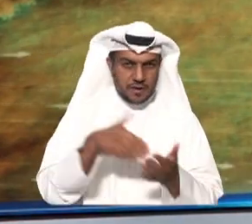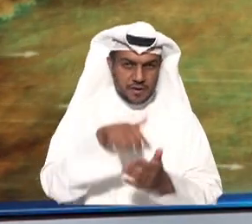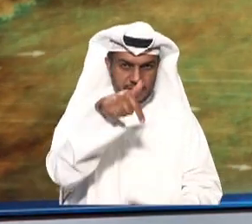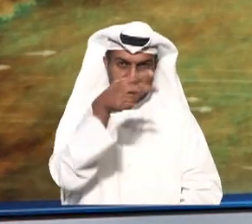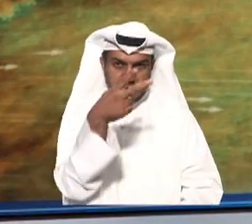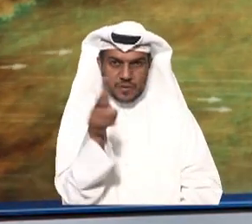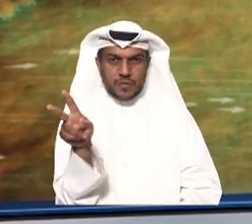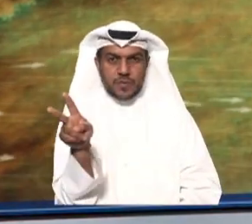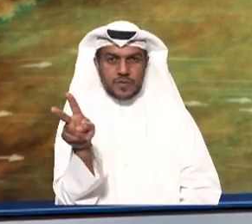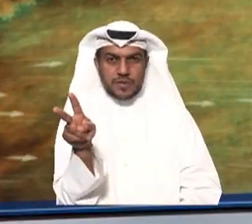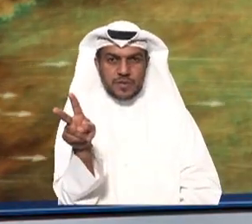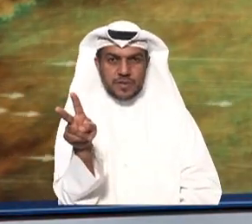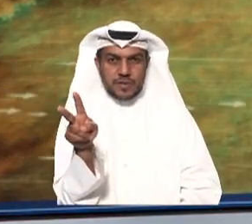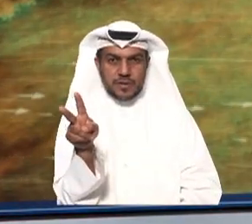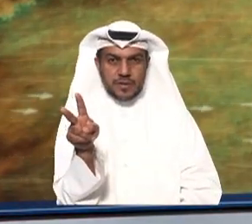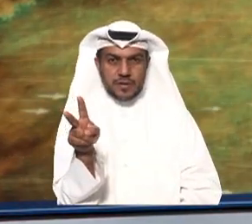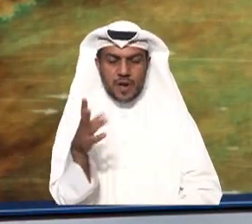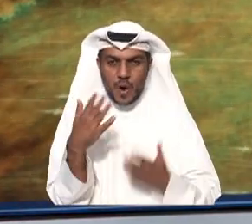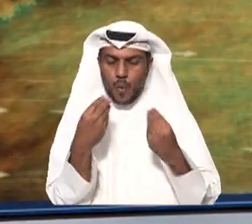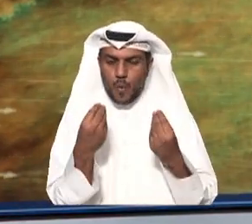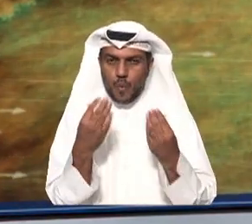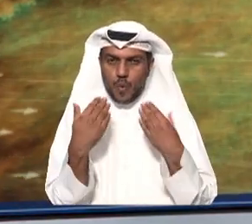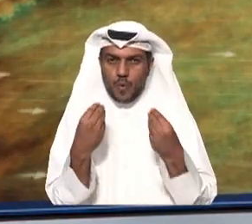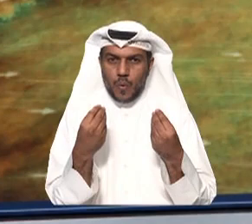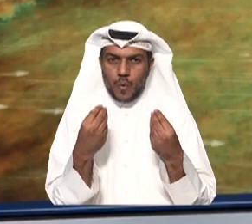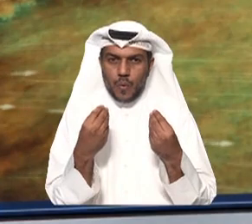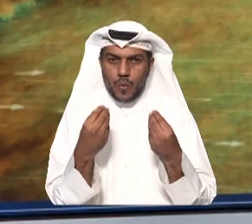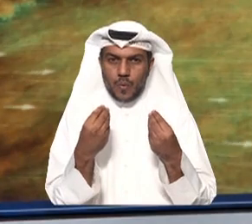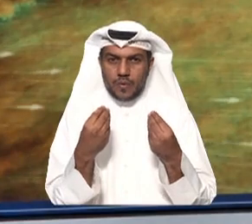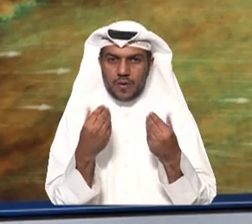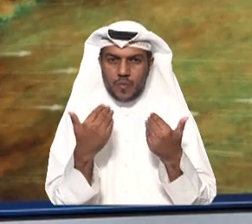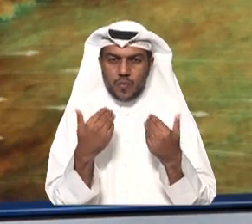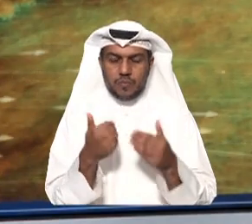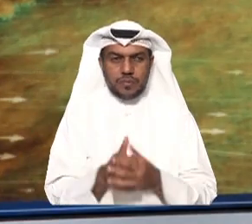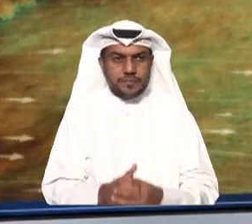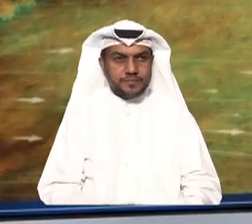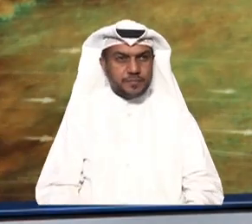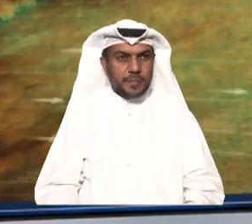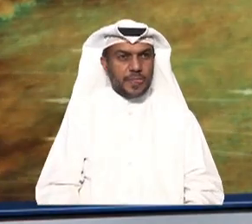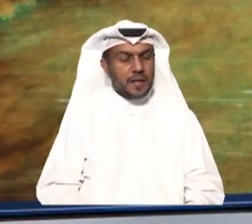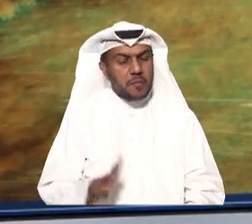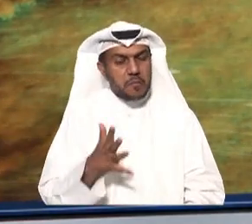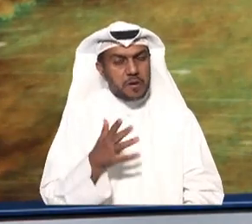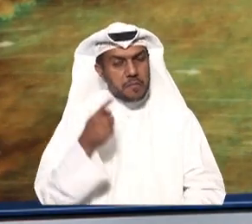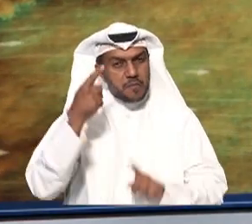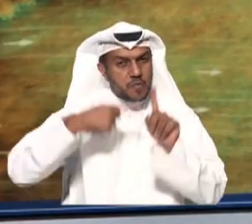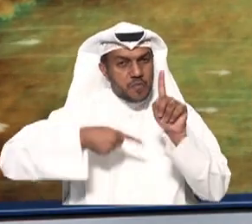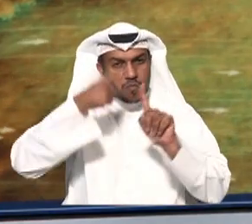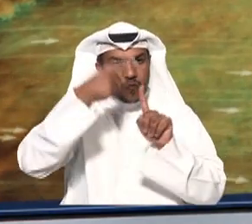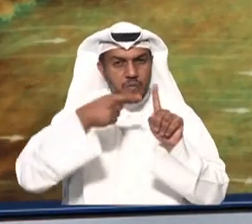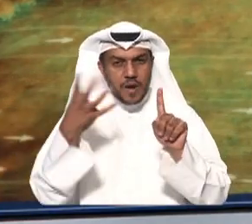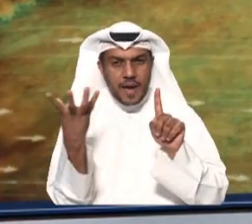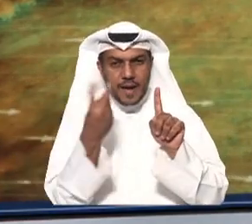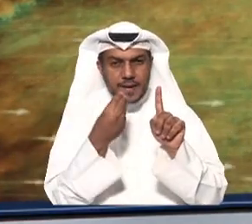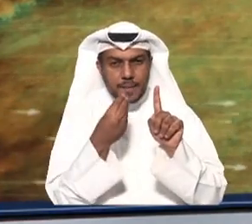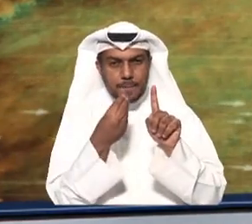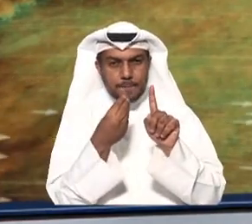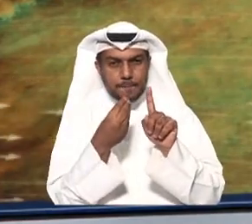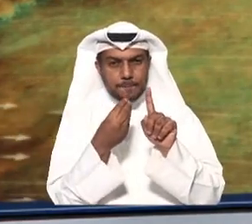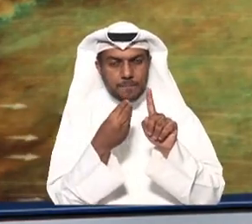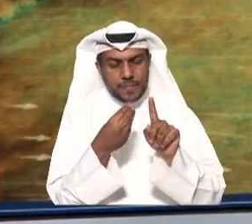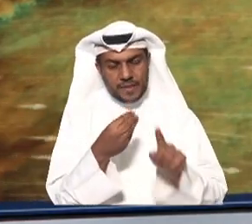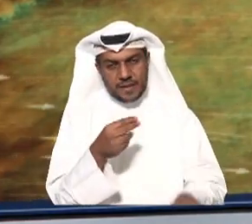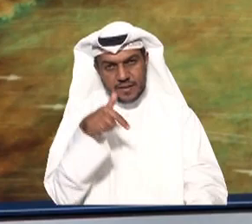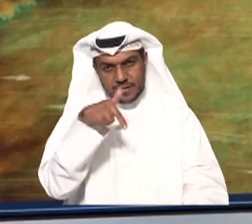26 كيلومتر في الساعة. أجواء لطيفة في ساعات الصباح الأولى من يوم الغد، متوقع تصل درجات الحرارة في المناطق الغربية ما